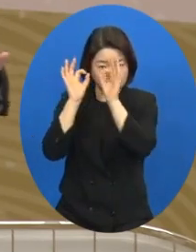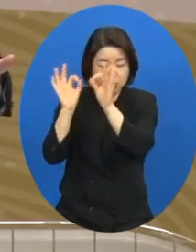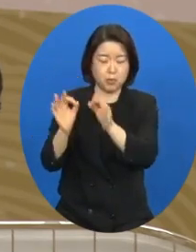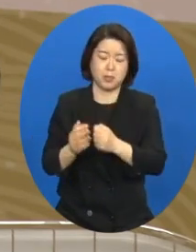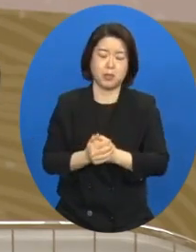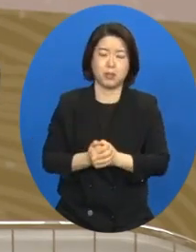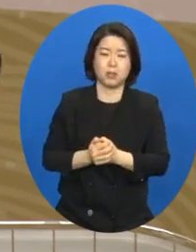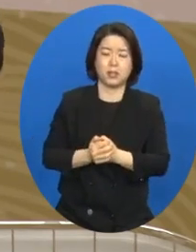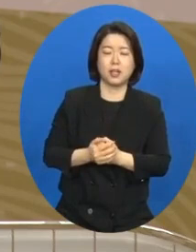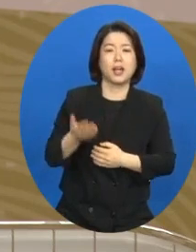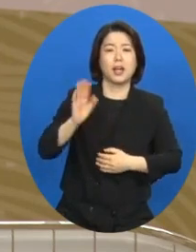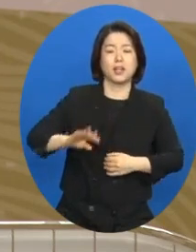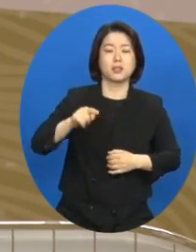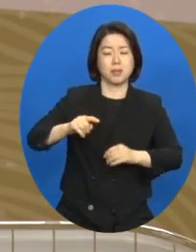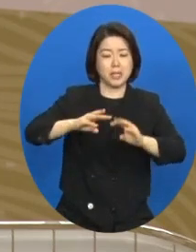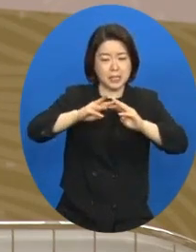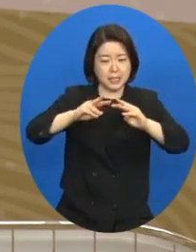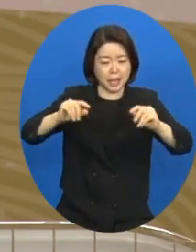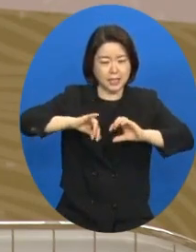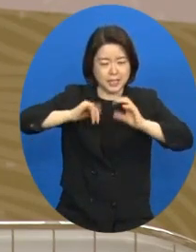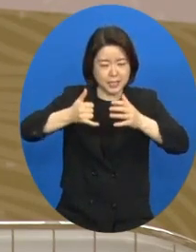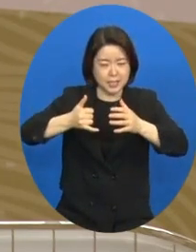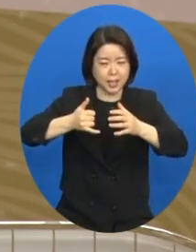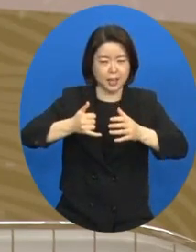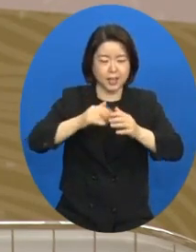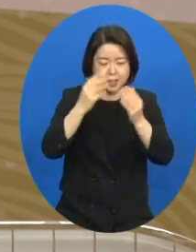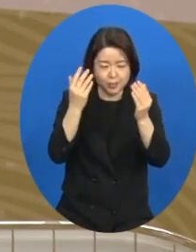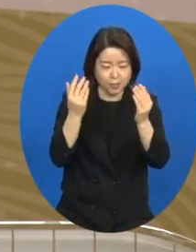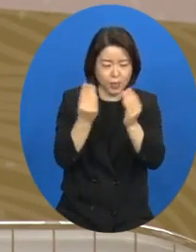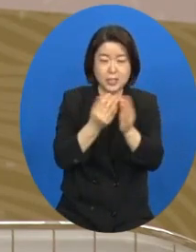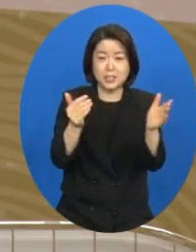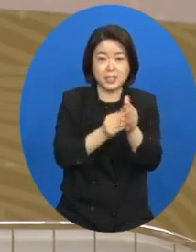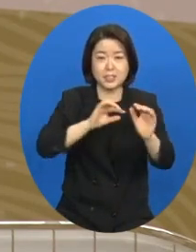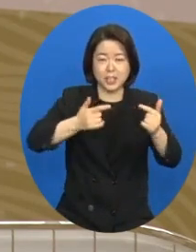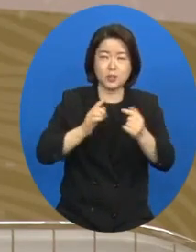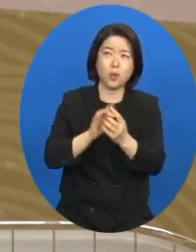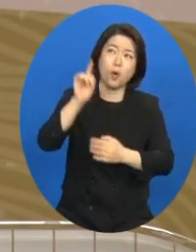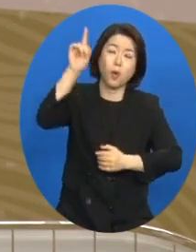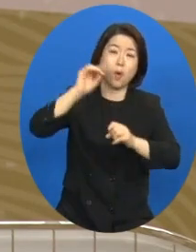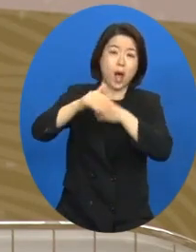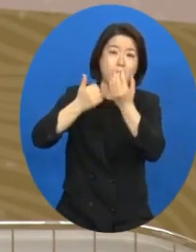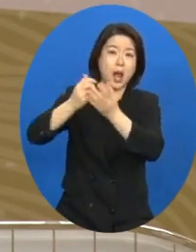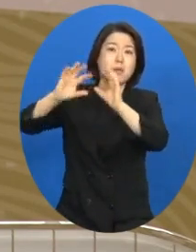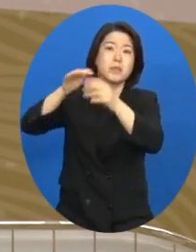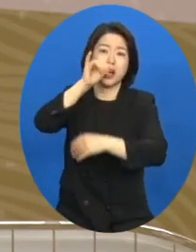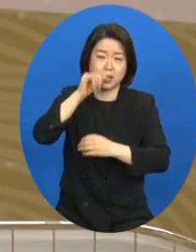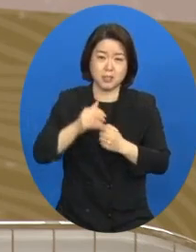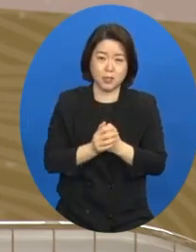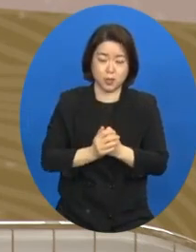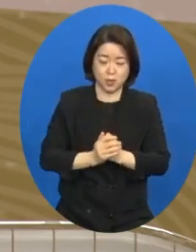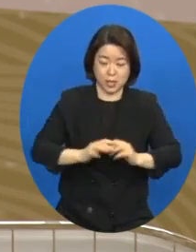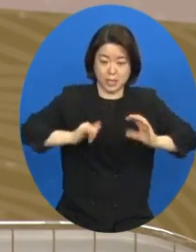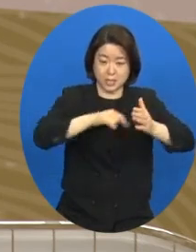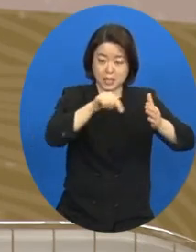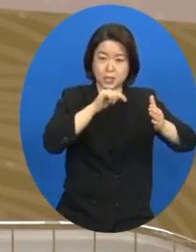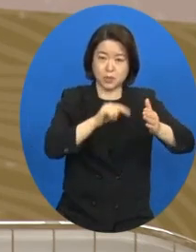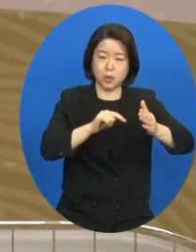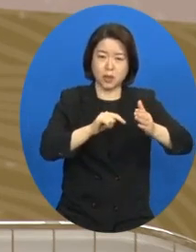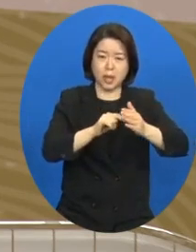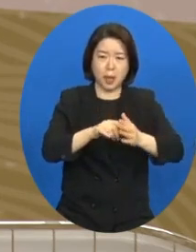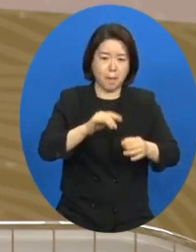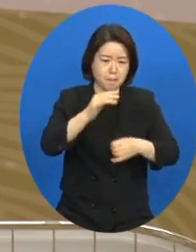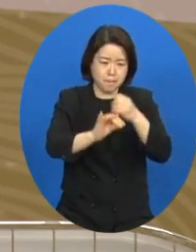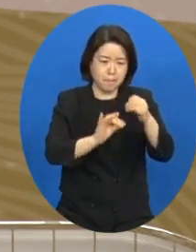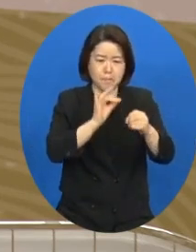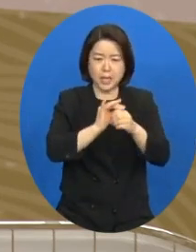이 땅이 전부가 아니고 하나님의 나라가 있습니다 우리가 사는 생애가 100년도 못 되는 이 육신으로 사는 생기가 끝이